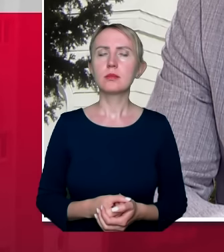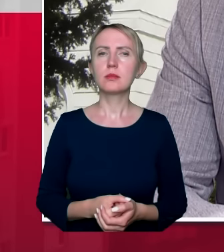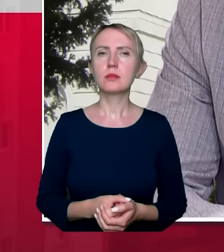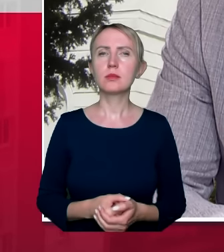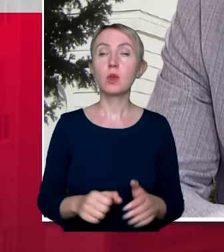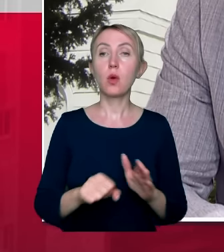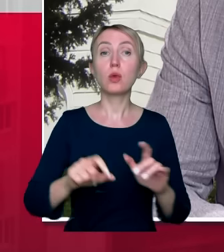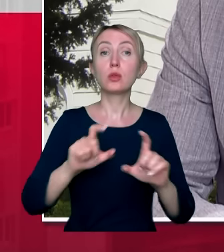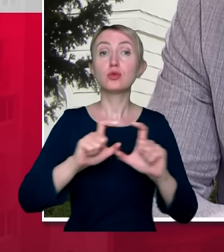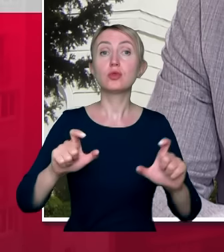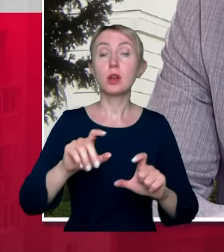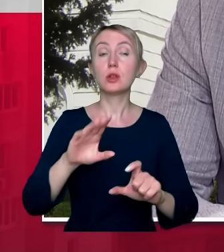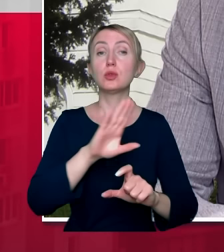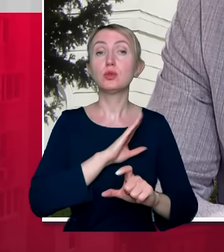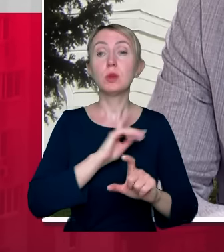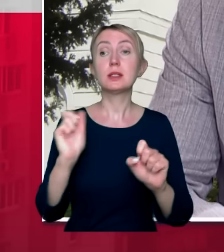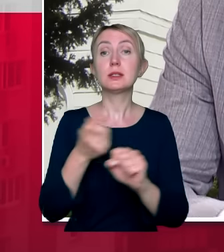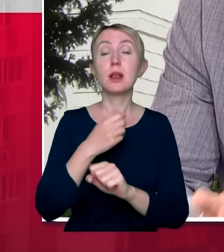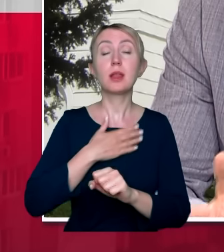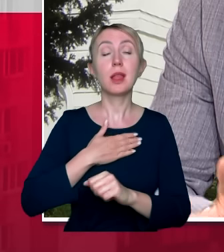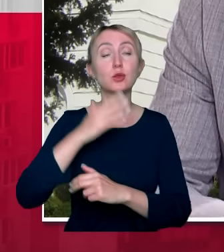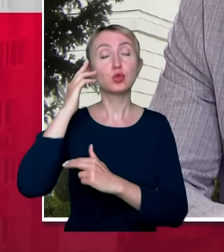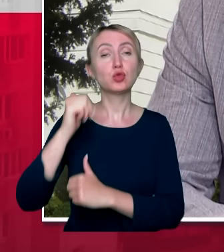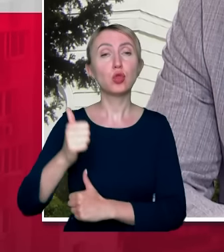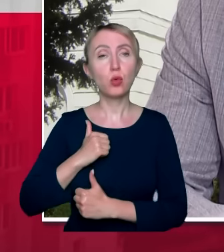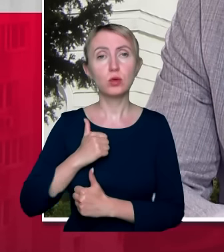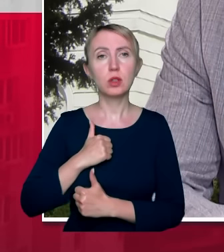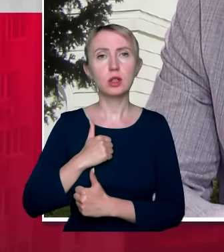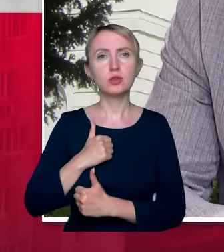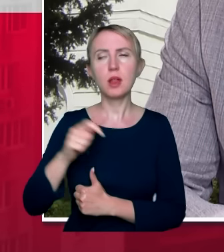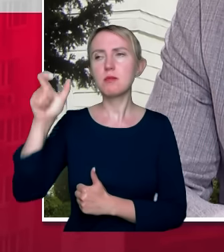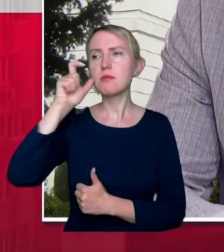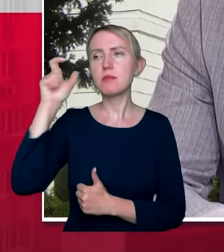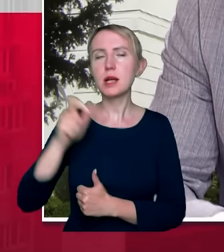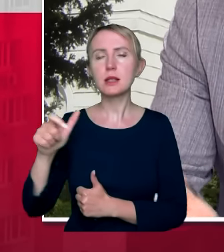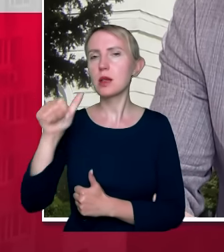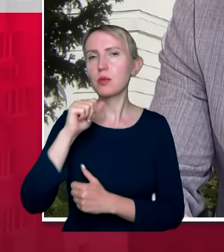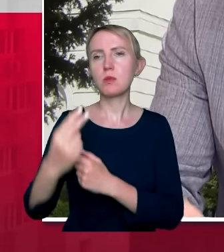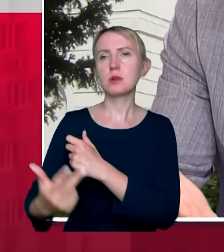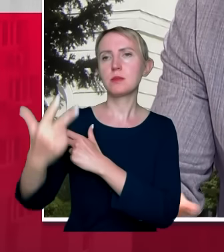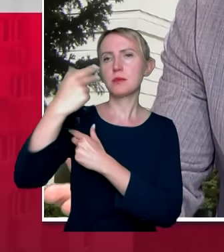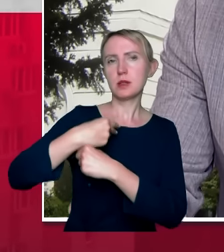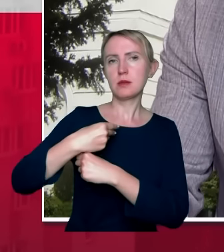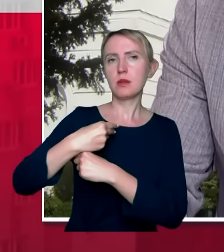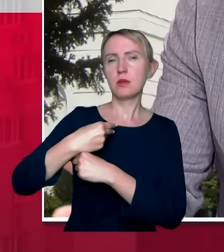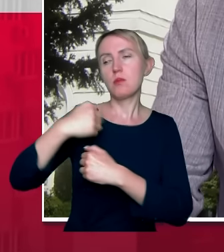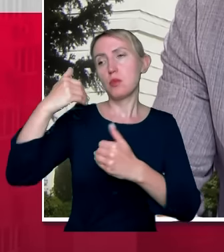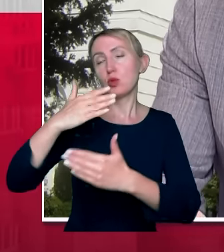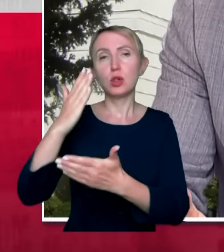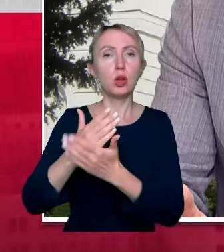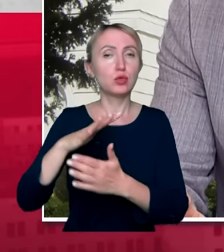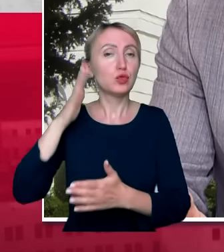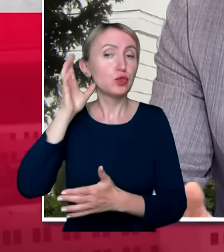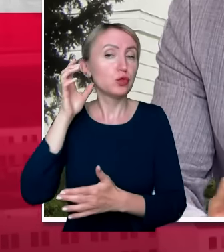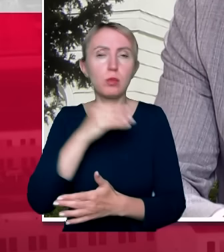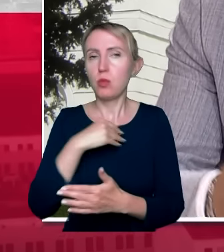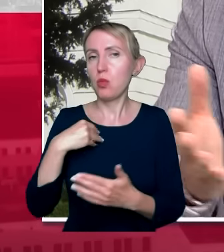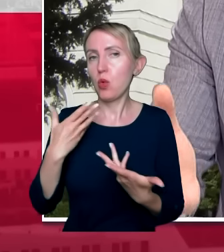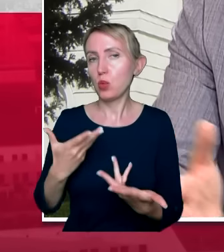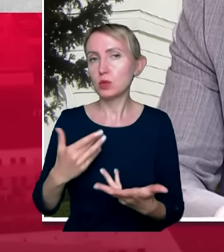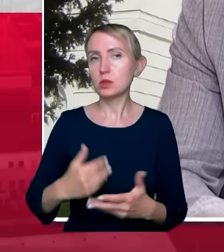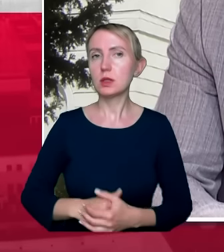momentu śmierci, zamordowania naszego żołnierza przez tego bandytę, który próbował forsować, może sforsował, jest na terenie albo był na